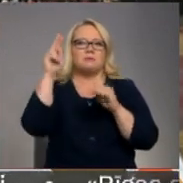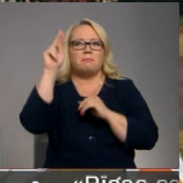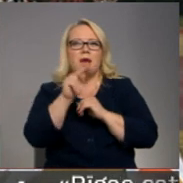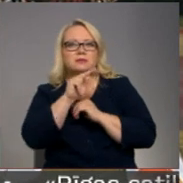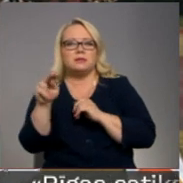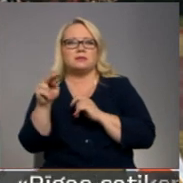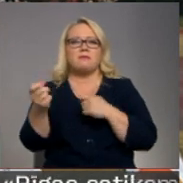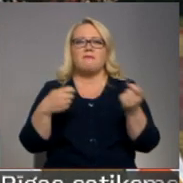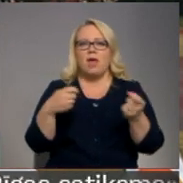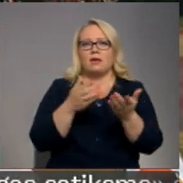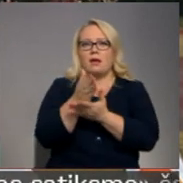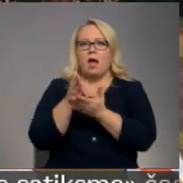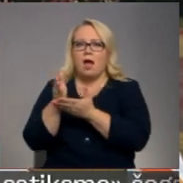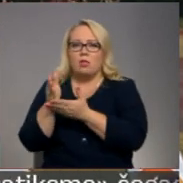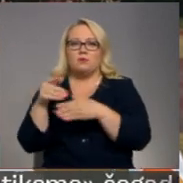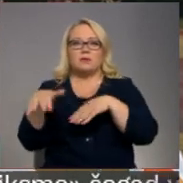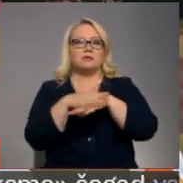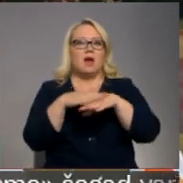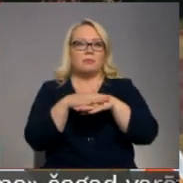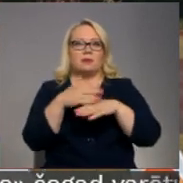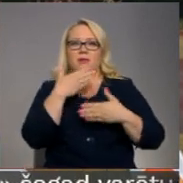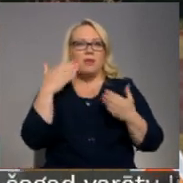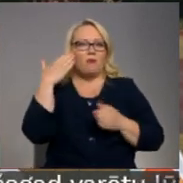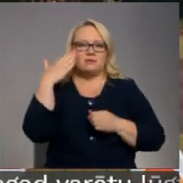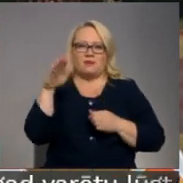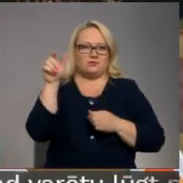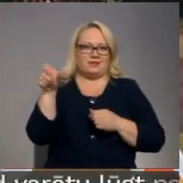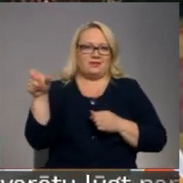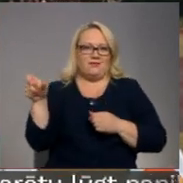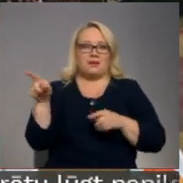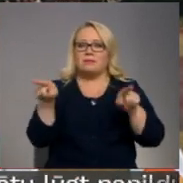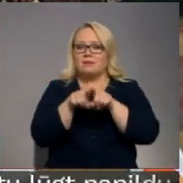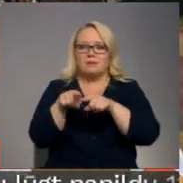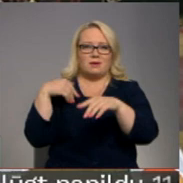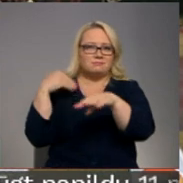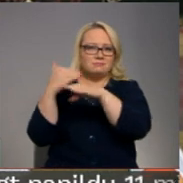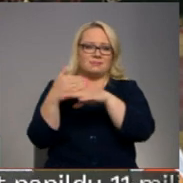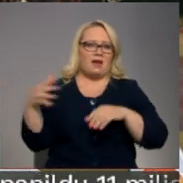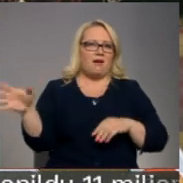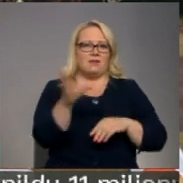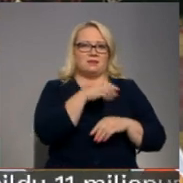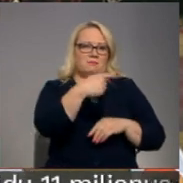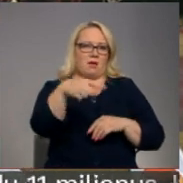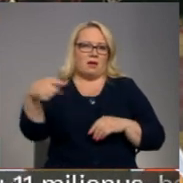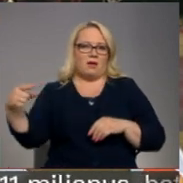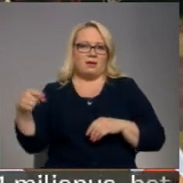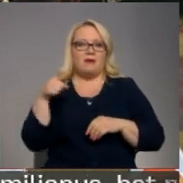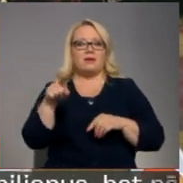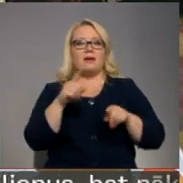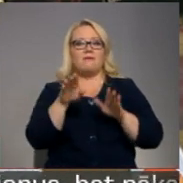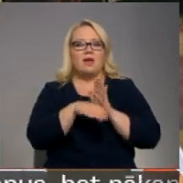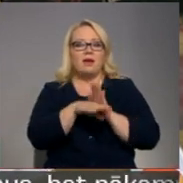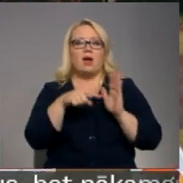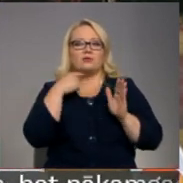baznīcas, veikalus. Viņi vairs sabiedrībai nav sveši. Viņi ir tādi paši cilvēki, kā mēs visi pārējie. Viņi grib būt